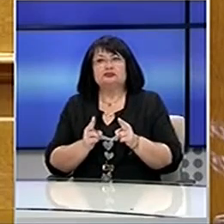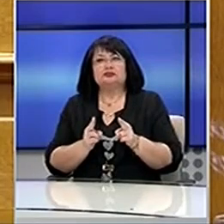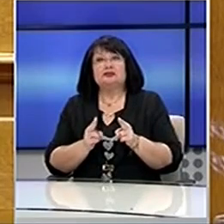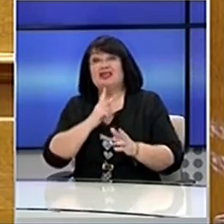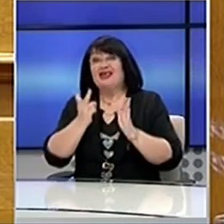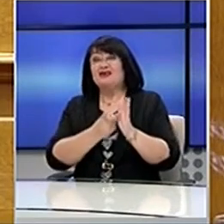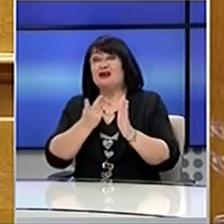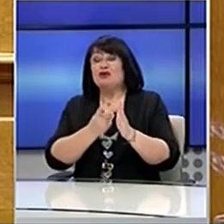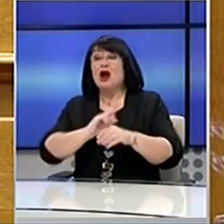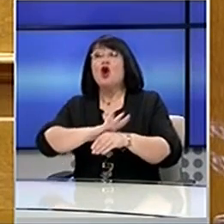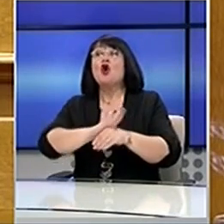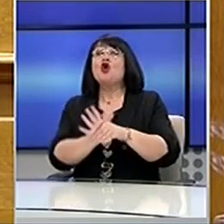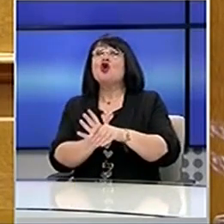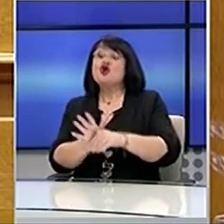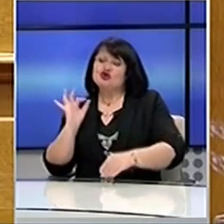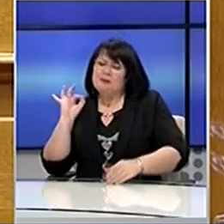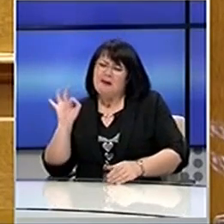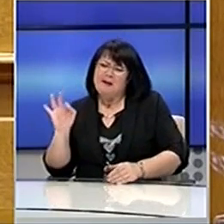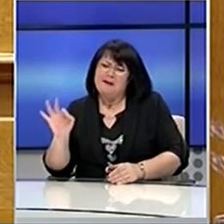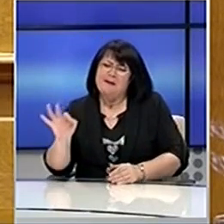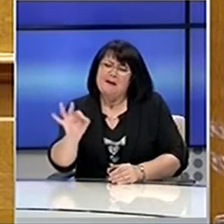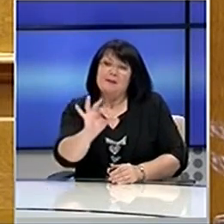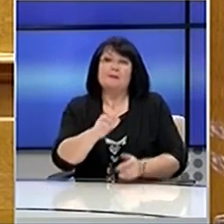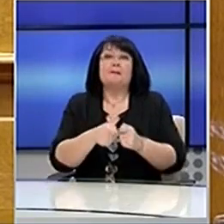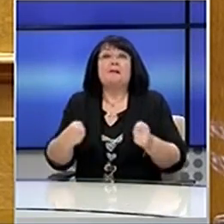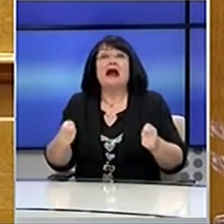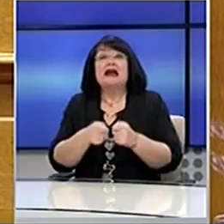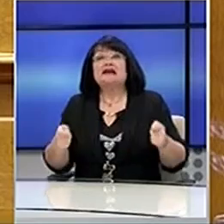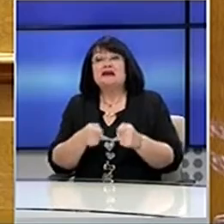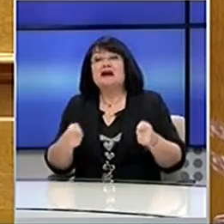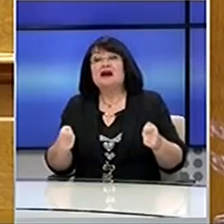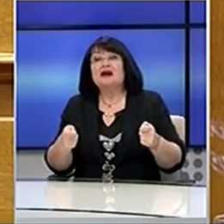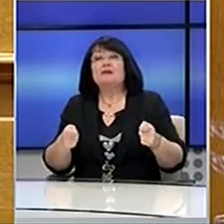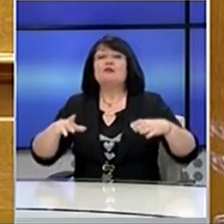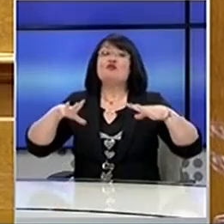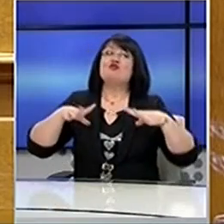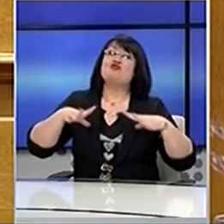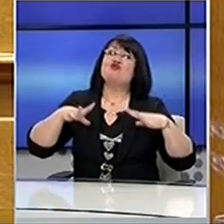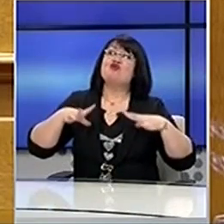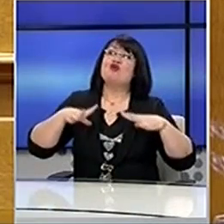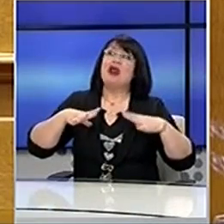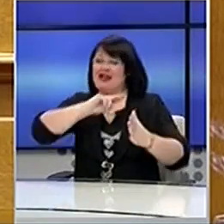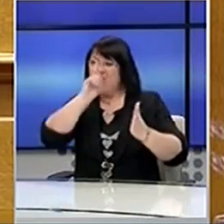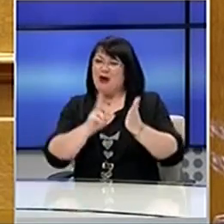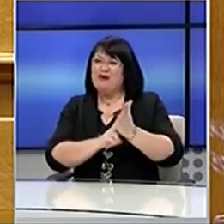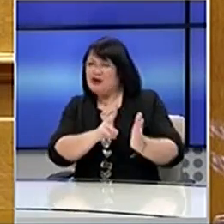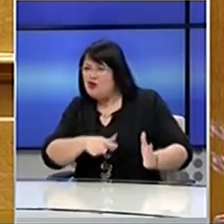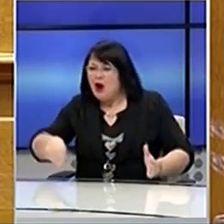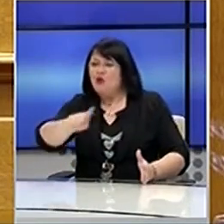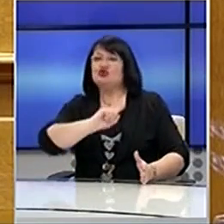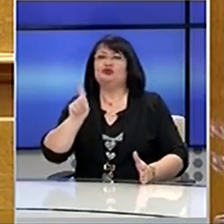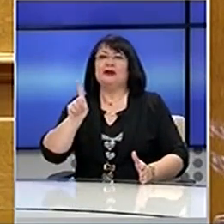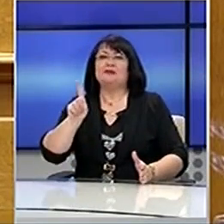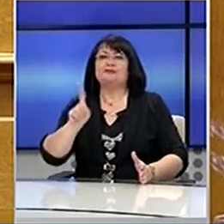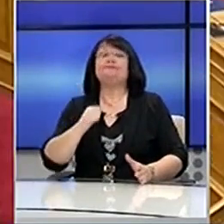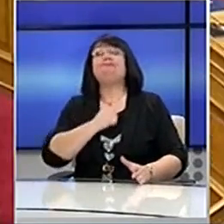ενός δεύτερου κύματος παίρνοντας μέτρα τα οποία θα είναι πιο χαλαρά από ένα οριζόντιο lockdown? Την